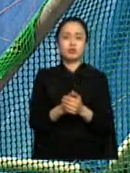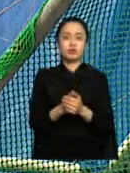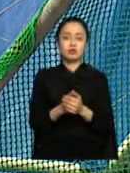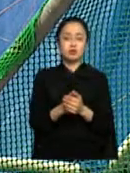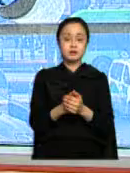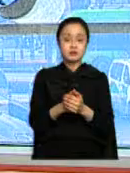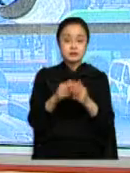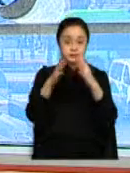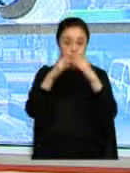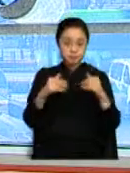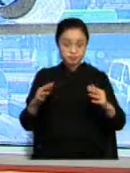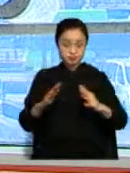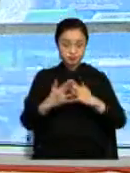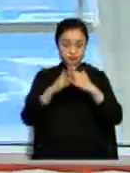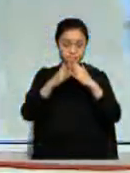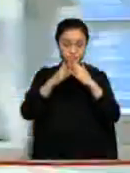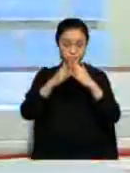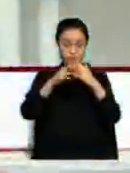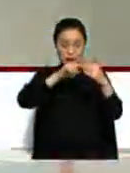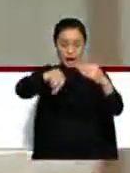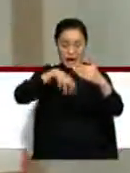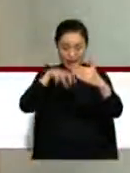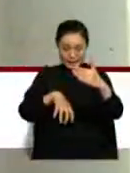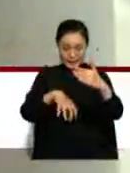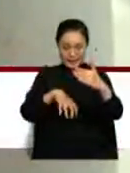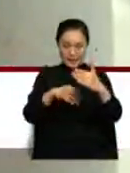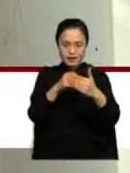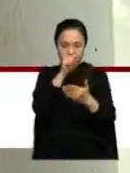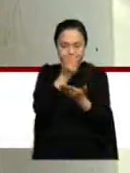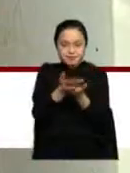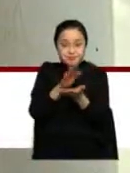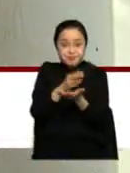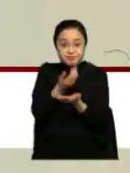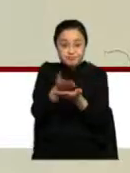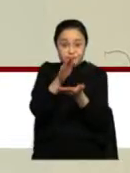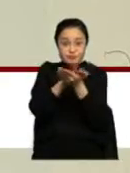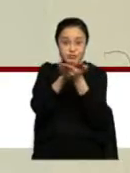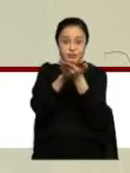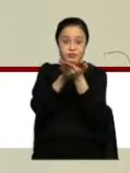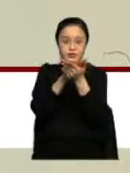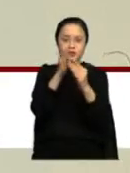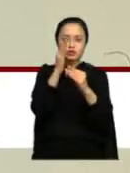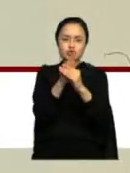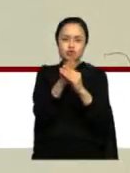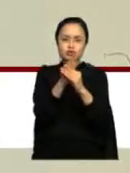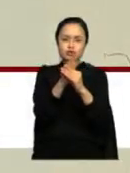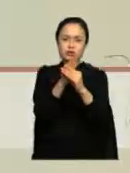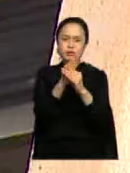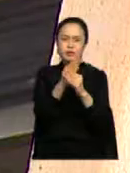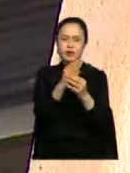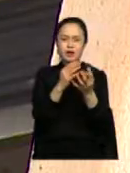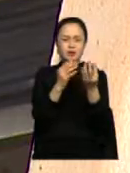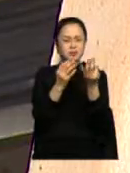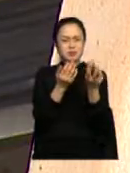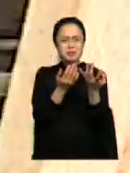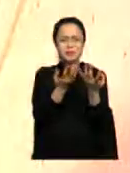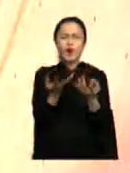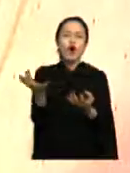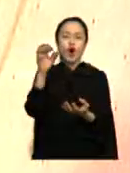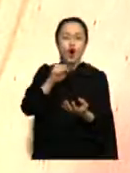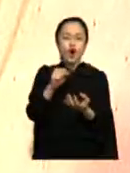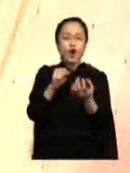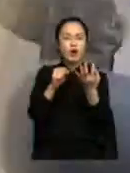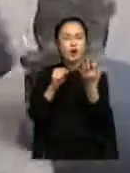리모델링 공사는 건물 내부 인테리어와 외관, 내진 설계 보강을 위해 수십억 원의 세금이 투입된 상황.